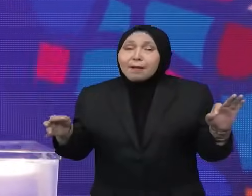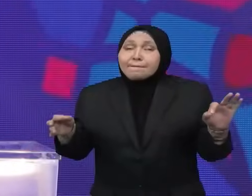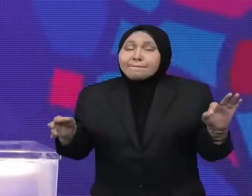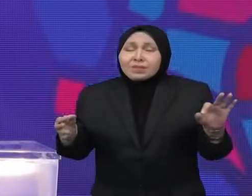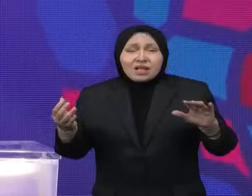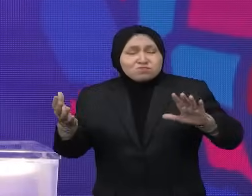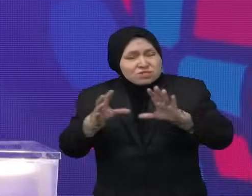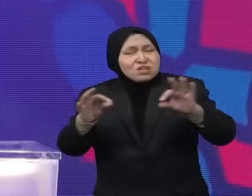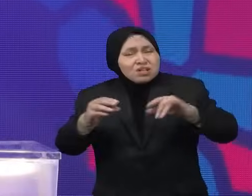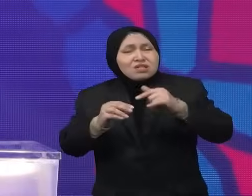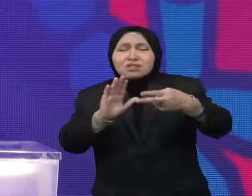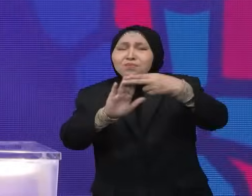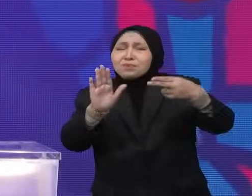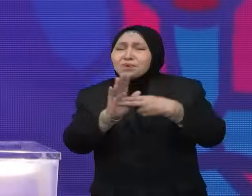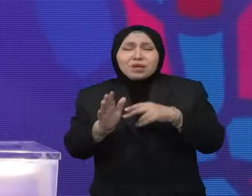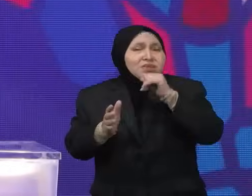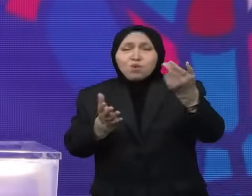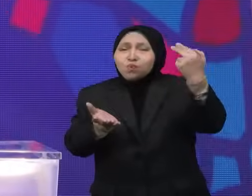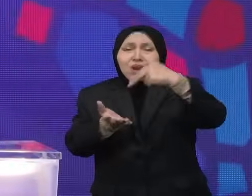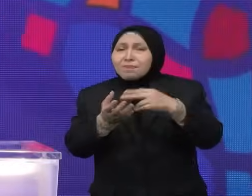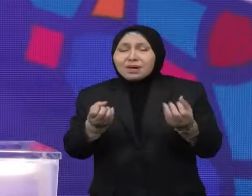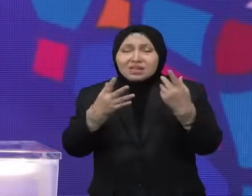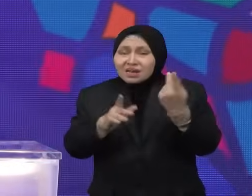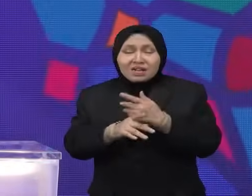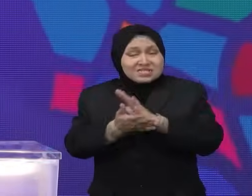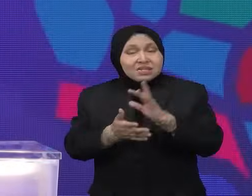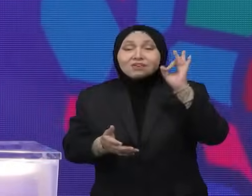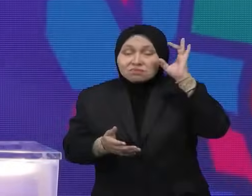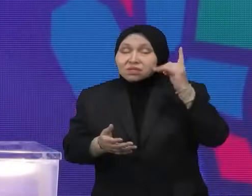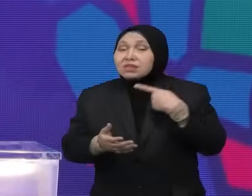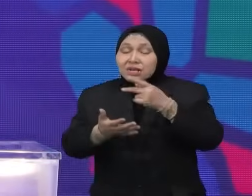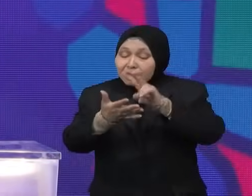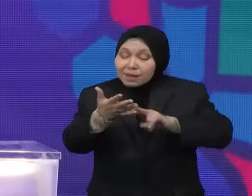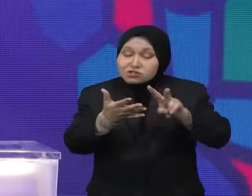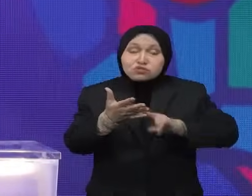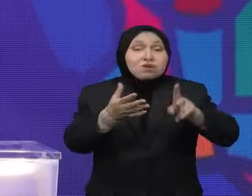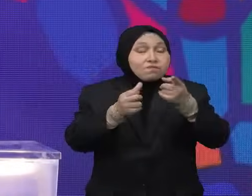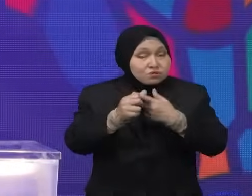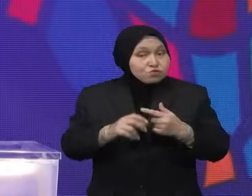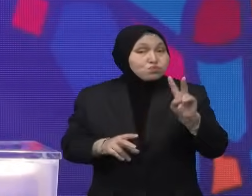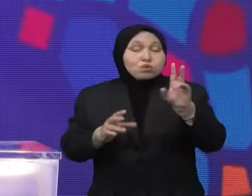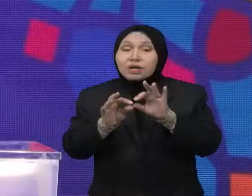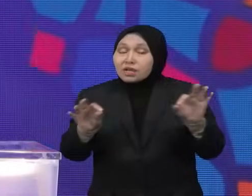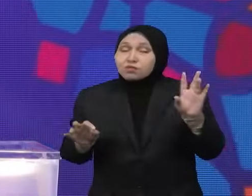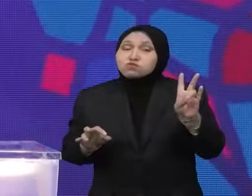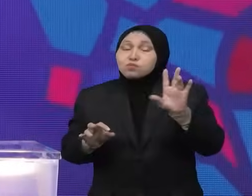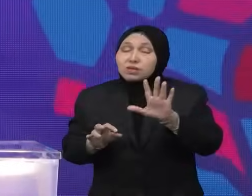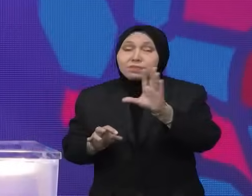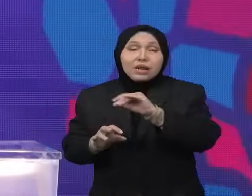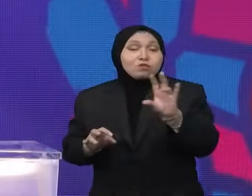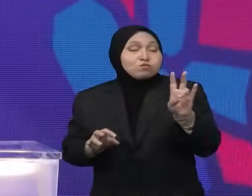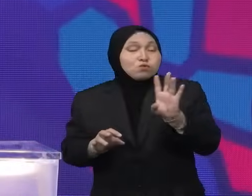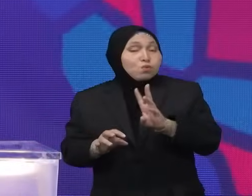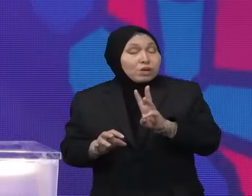berkisah tentang hukum hakam dan tidak berulang banyak kali. Maka insyaAllah kita nak baca terlebih dahulu dua ayat 75 dan 76,